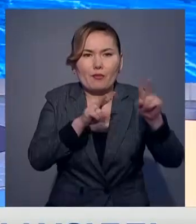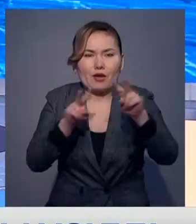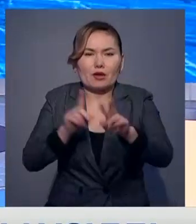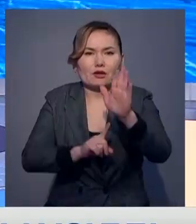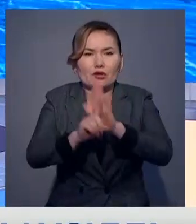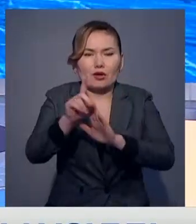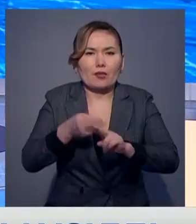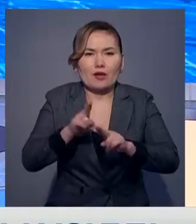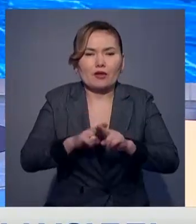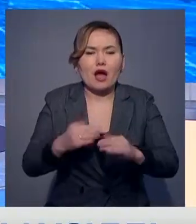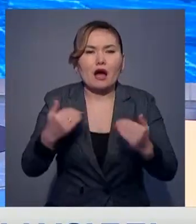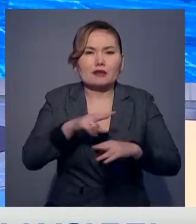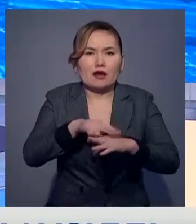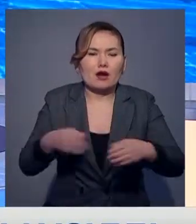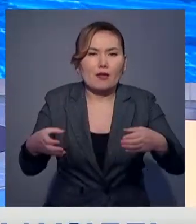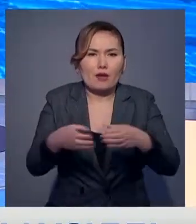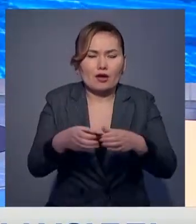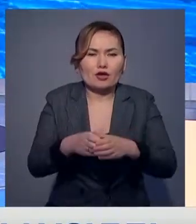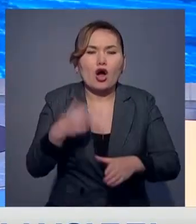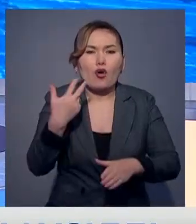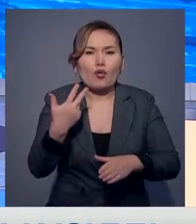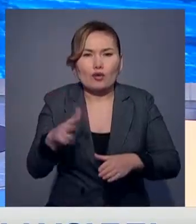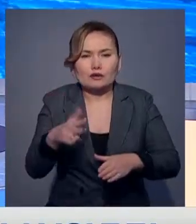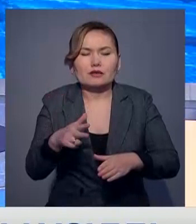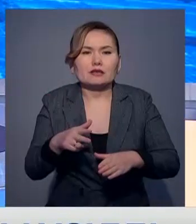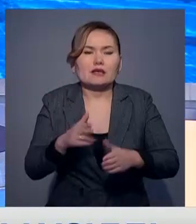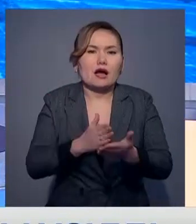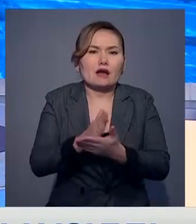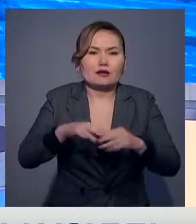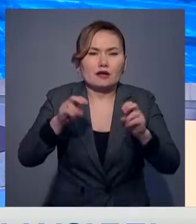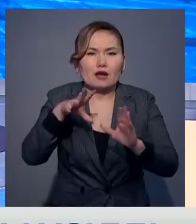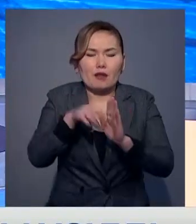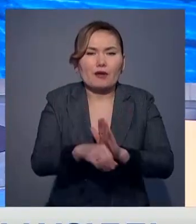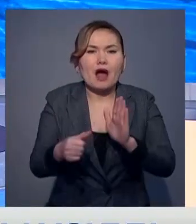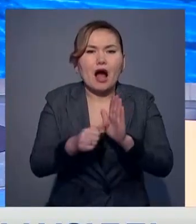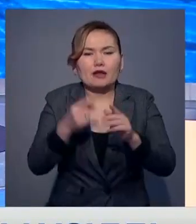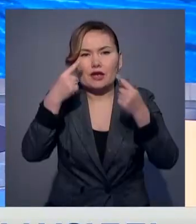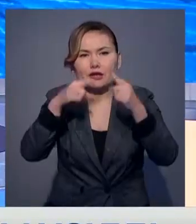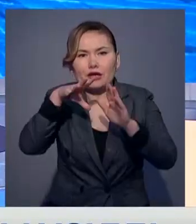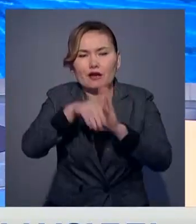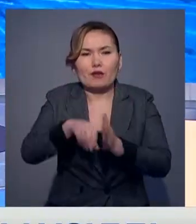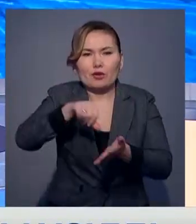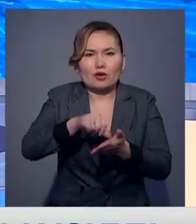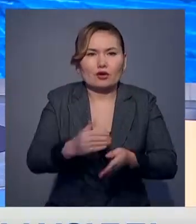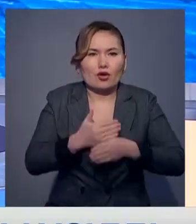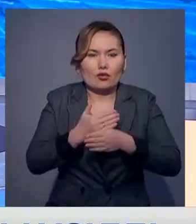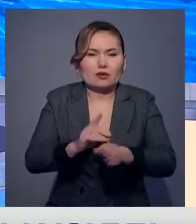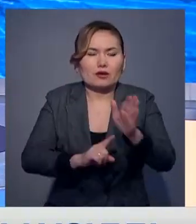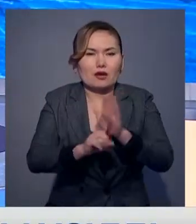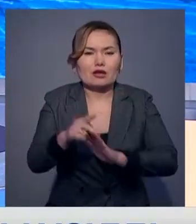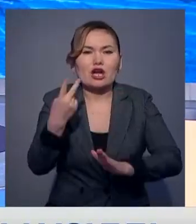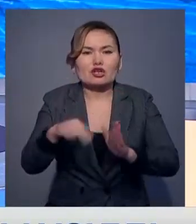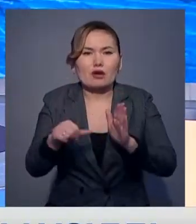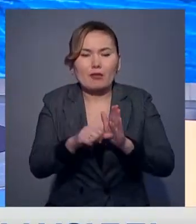таңда оған төтенше жағдайлар департаментінің 30-ға жуық қызметкері және 6 бірлік техника жұмылдырылған.